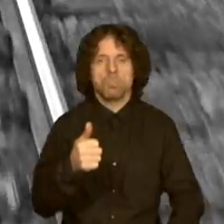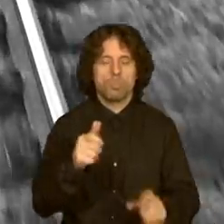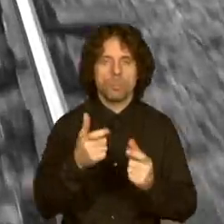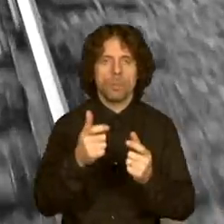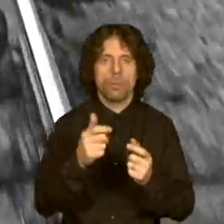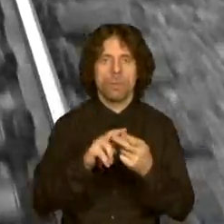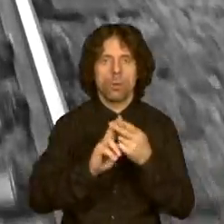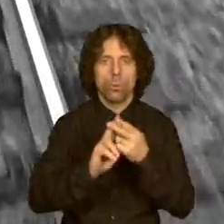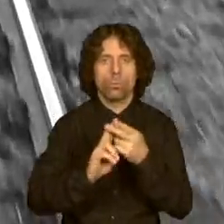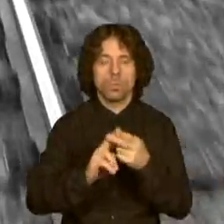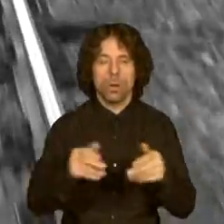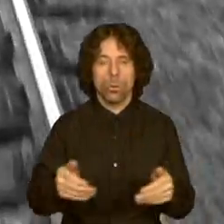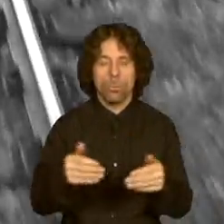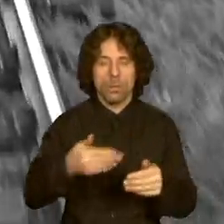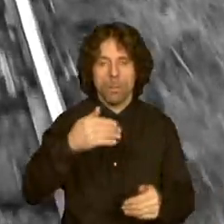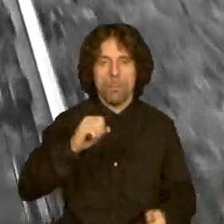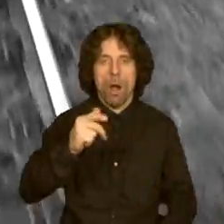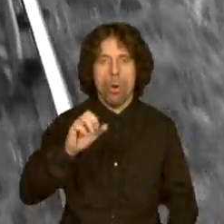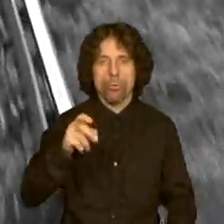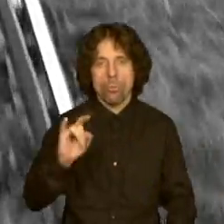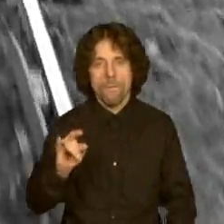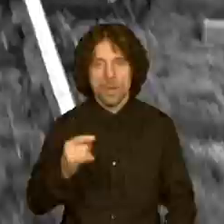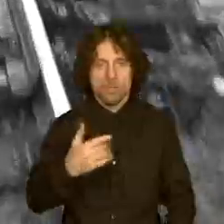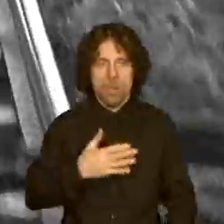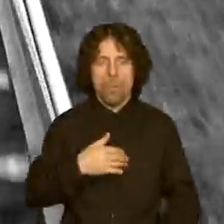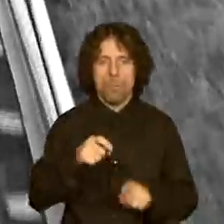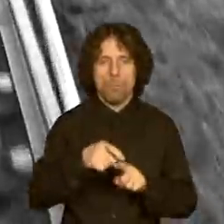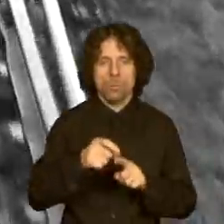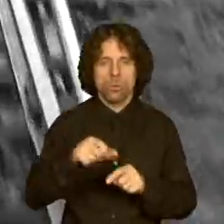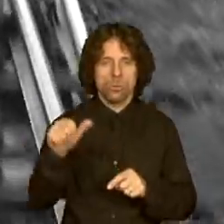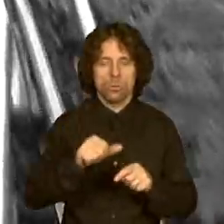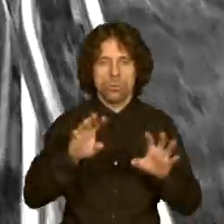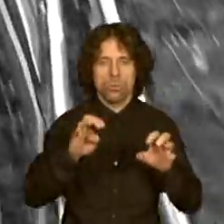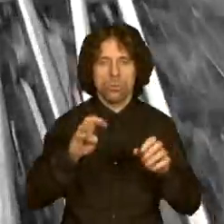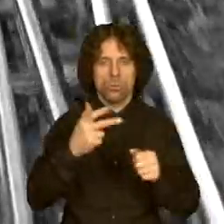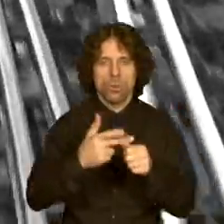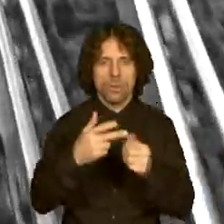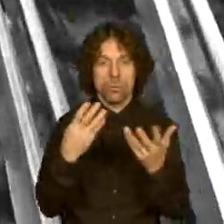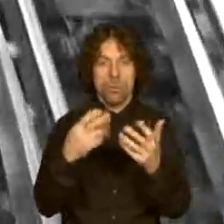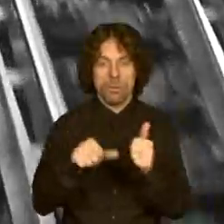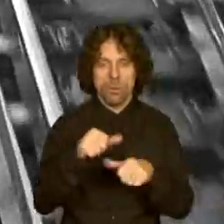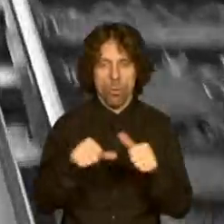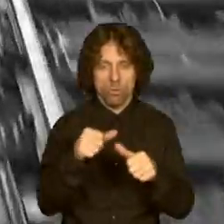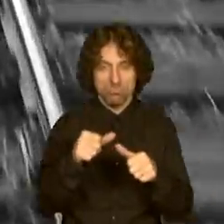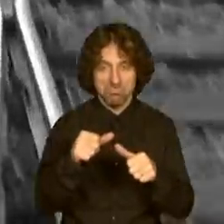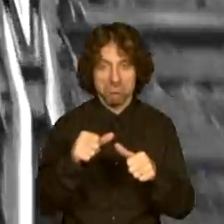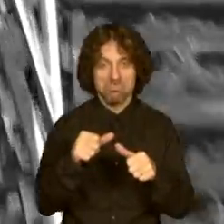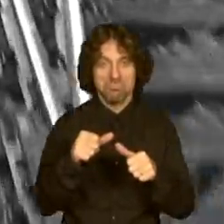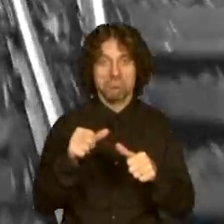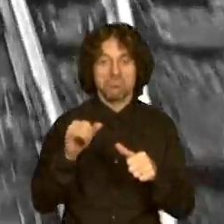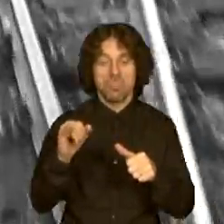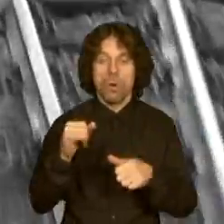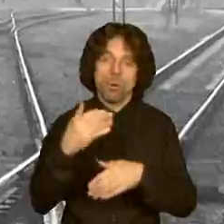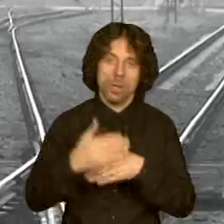Pierwszy, zupełnie przypadkowy kontakt z kopalnią Makoszowy miałem w październiku 1939